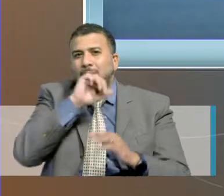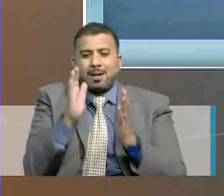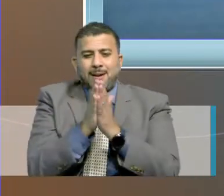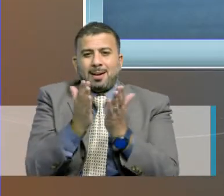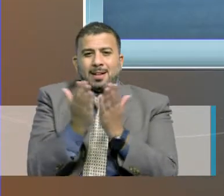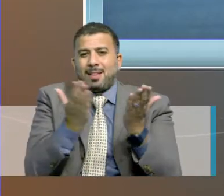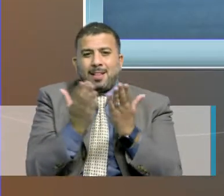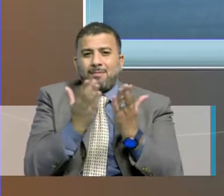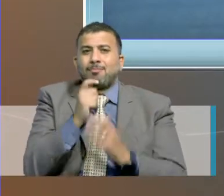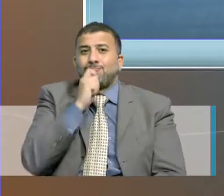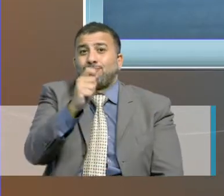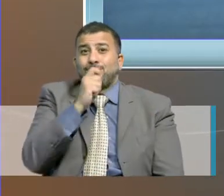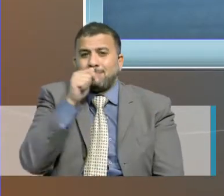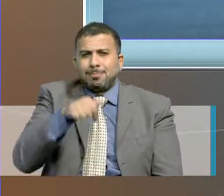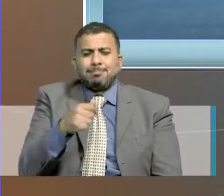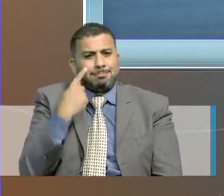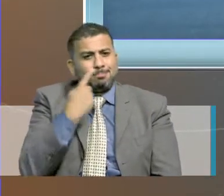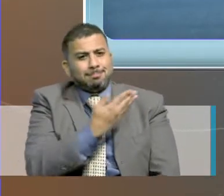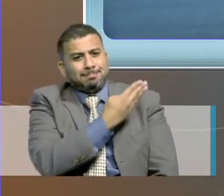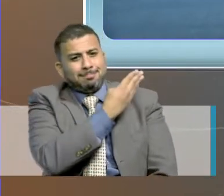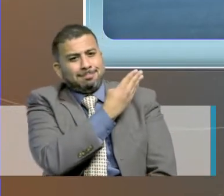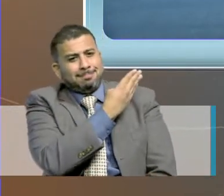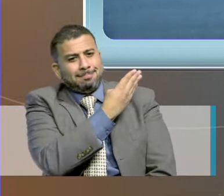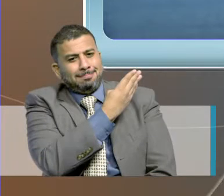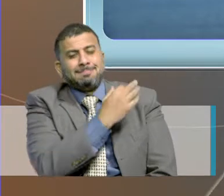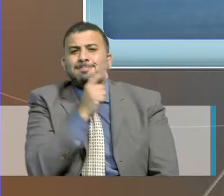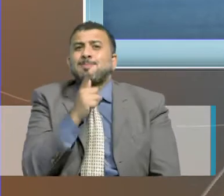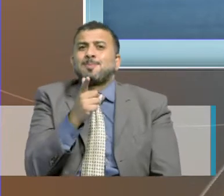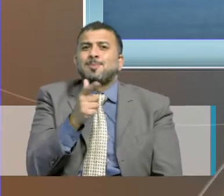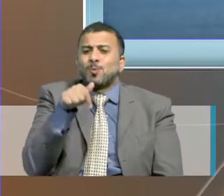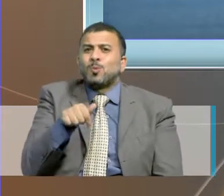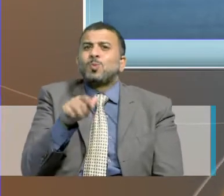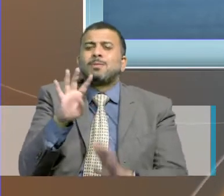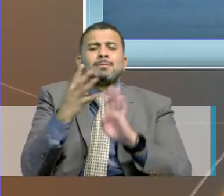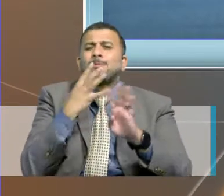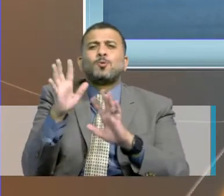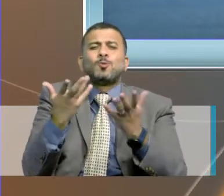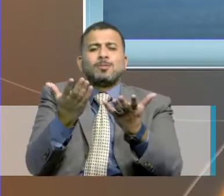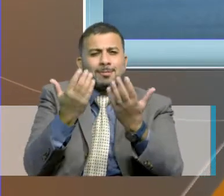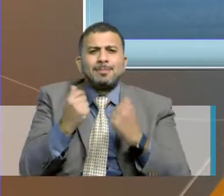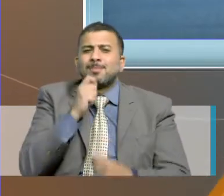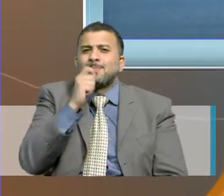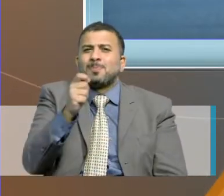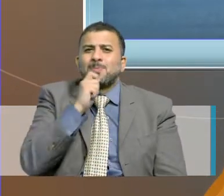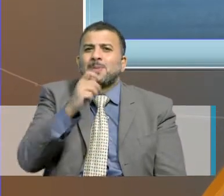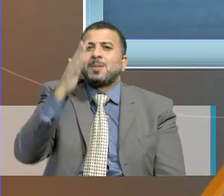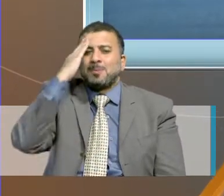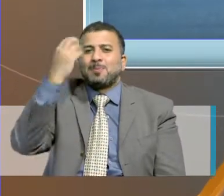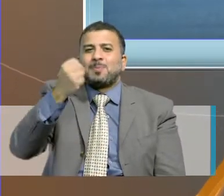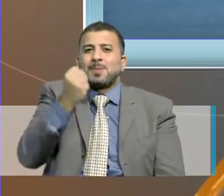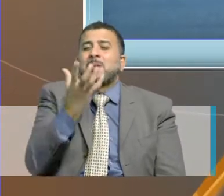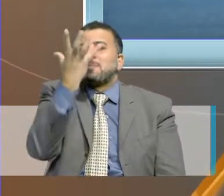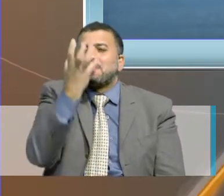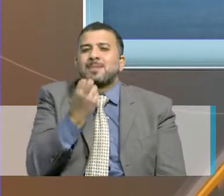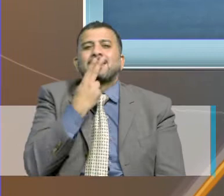للطفل. أهلا بك ريم، أطلعينا على الأجواء بشكل عام. نعم زميلتي عايدة، ومساء المعرفة